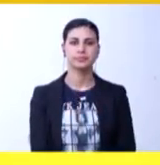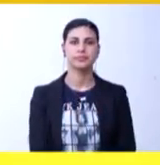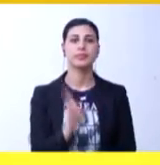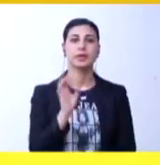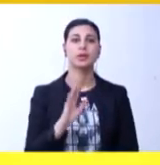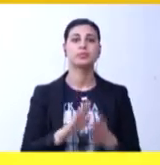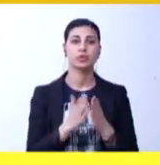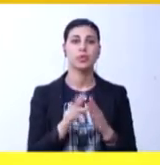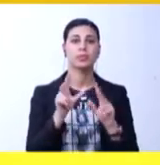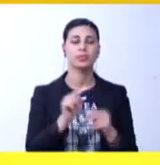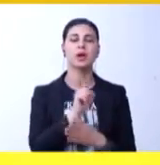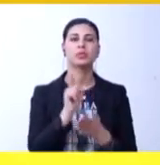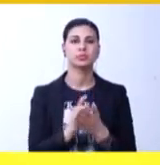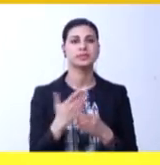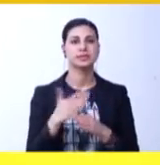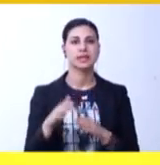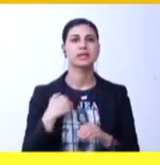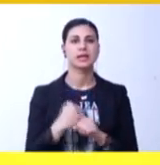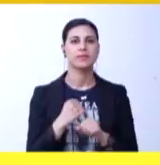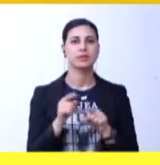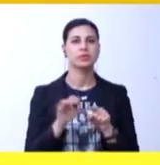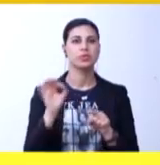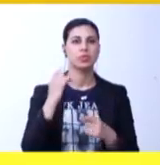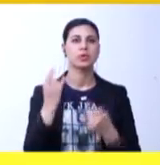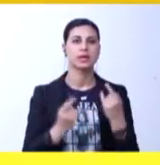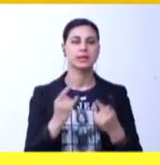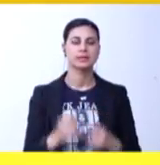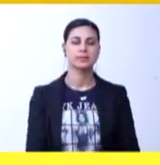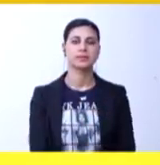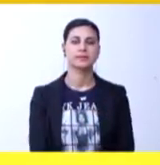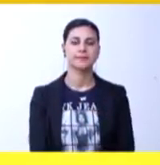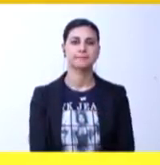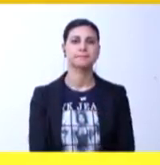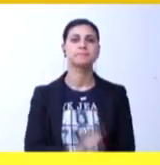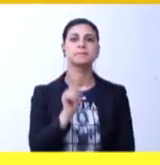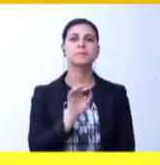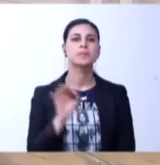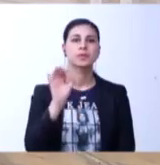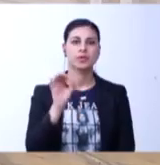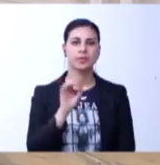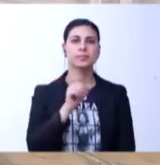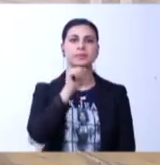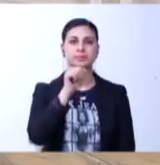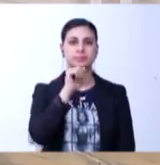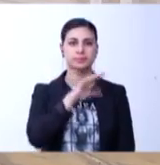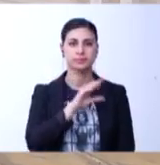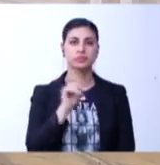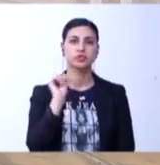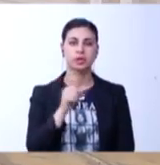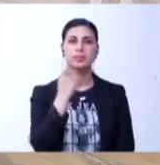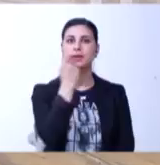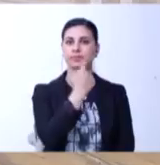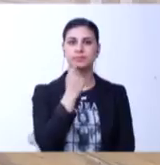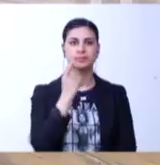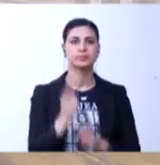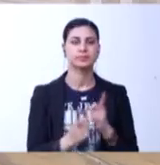თუმცა პირობას გაძლევთ აუცილებლად ცალკე გავაკეთებთ ამაზე გადაცემას. რაც შეეხება ზრდასრულებში, შეიძლება თუ არა თანკვილის გასწორება. რასაკვირველია